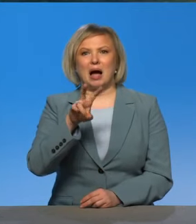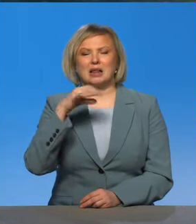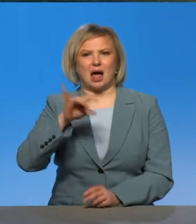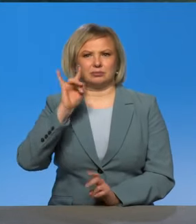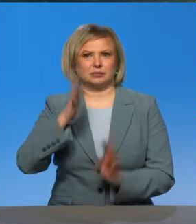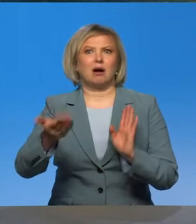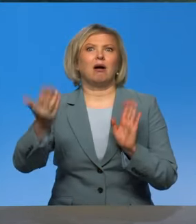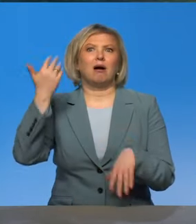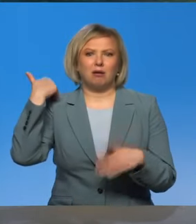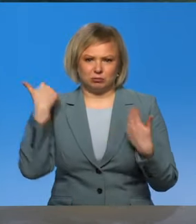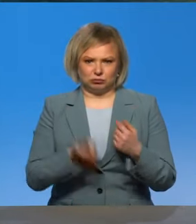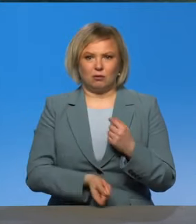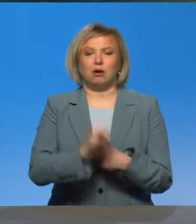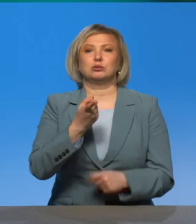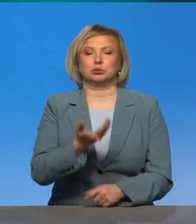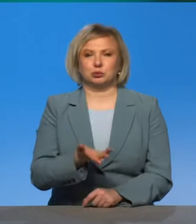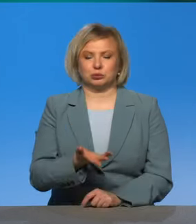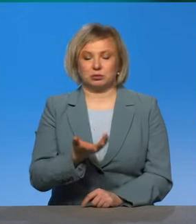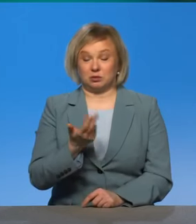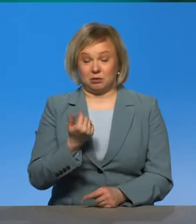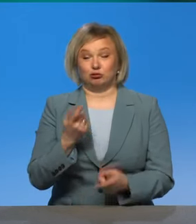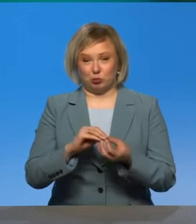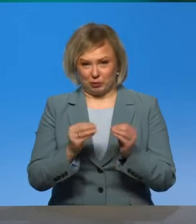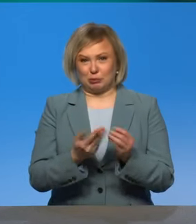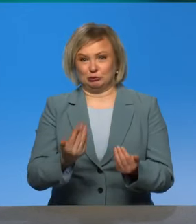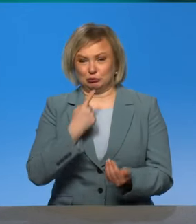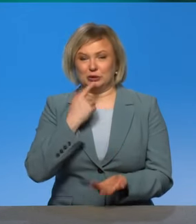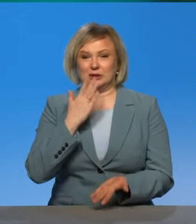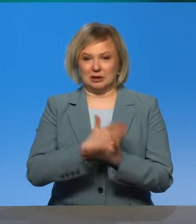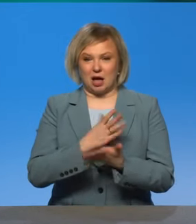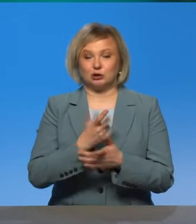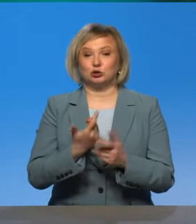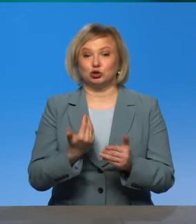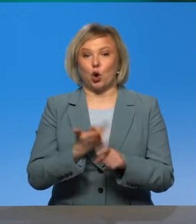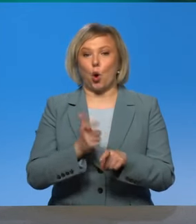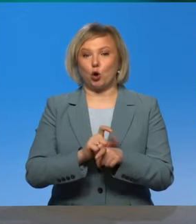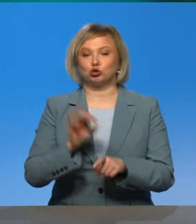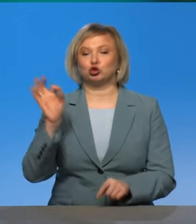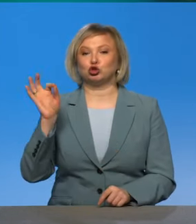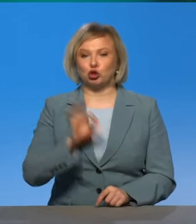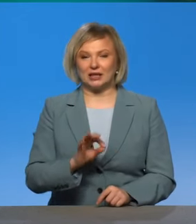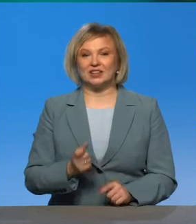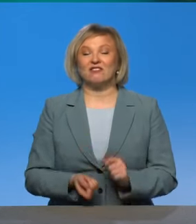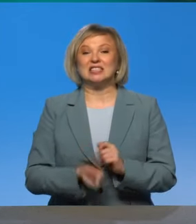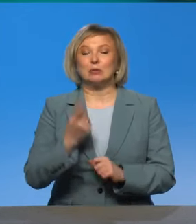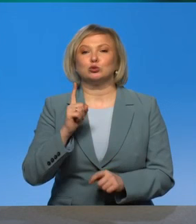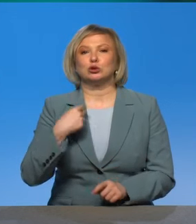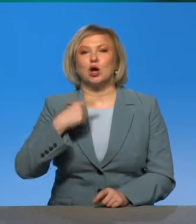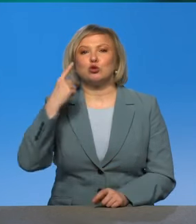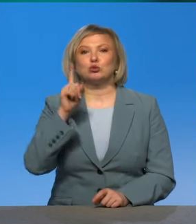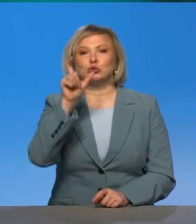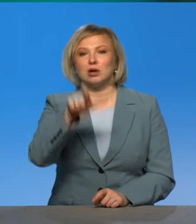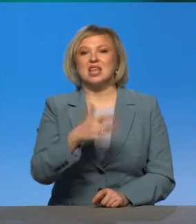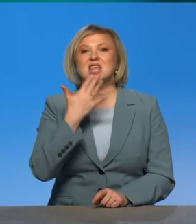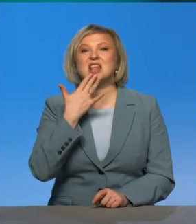Миклухо-Маклай? Однозначно. То есть проблема иногда и сейчас возникает, но сейчас очень часто возникает еще и потому, что думают, что иностранец.